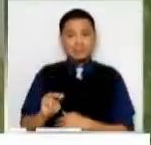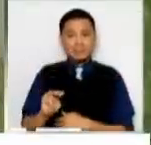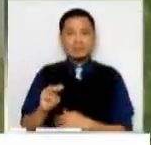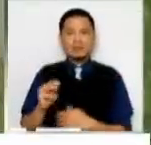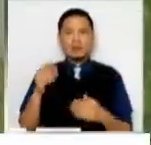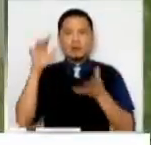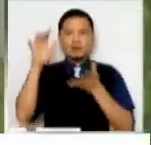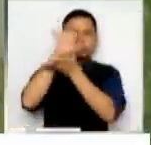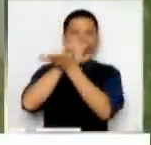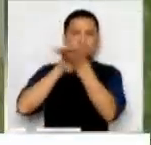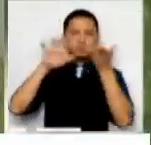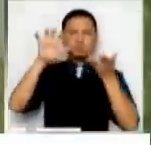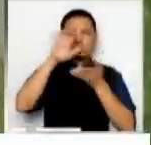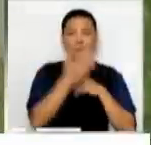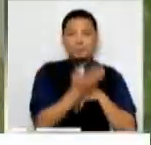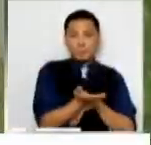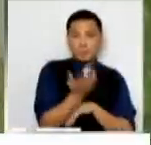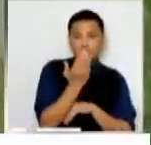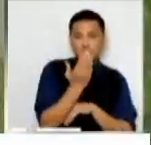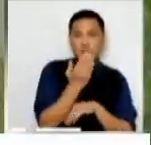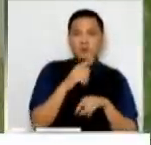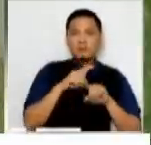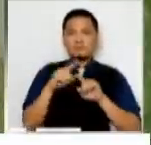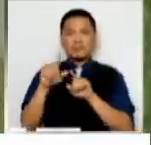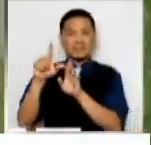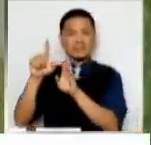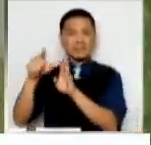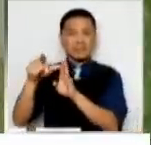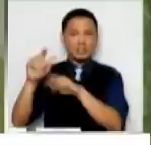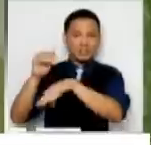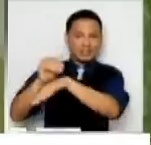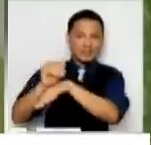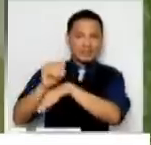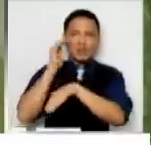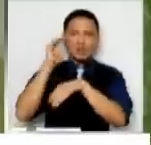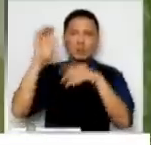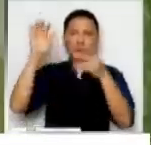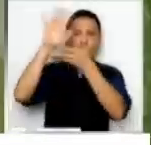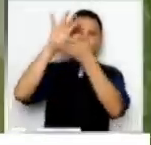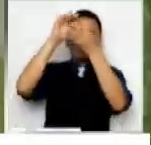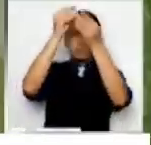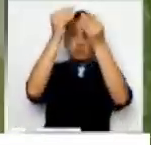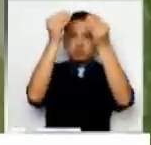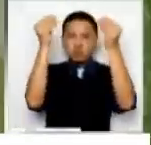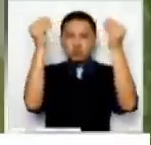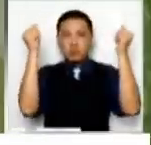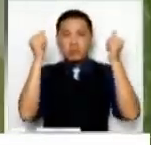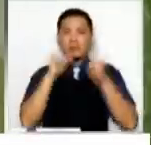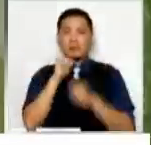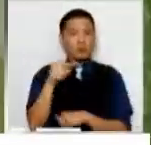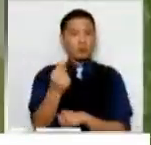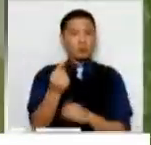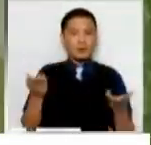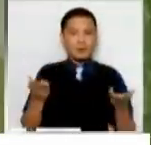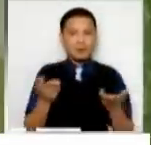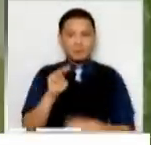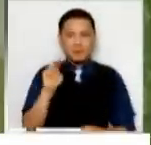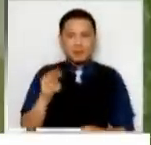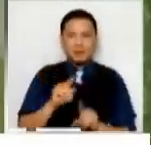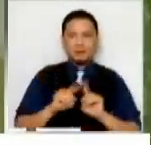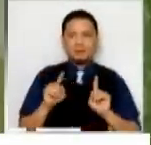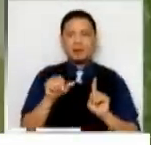umaga, pero mamayang gabi po, mababawasan yung kaulapan, hindi lamang dito sa Metro Manila, kundi sa iba pang bahagi ng